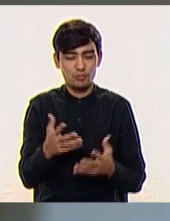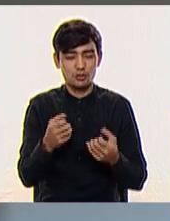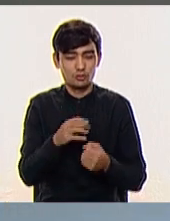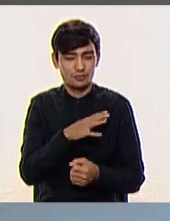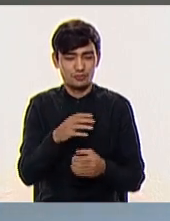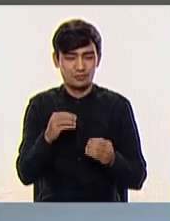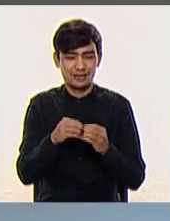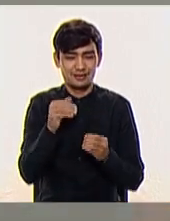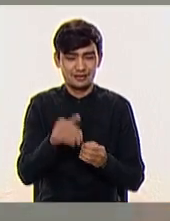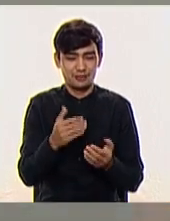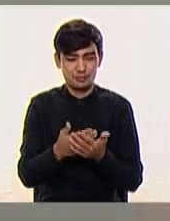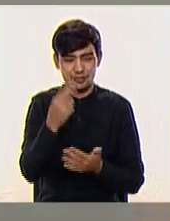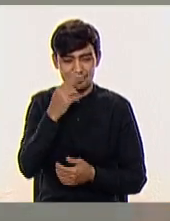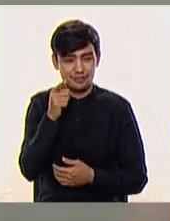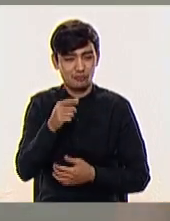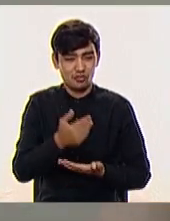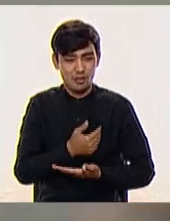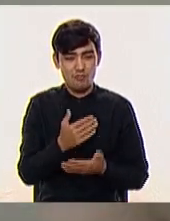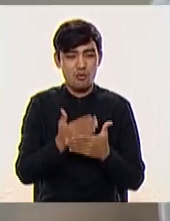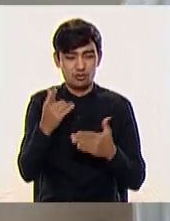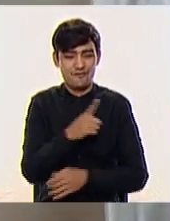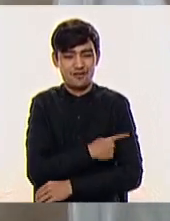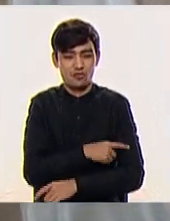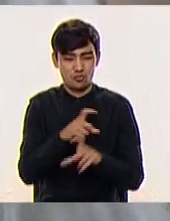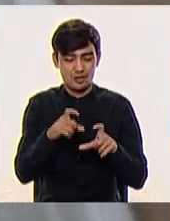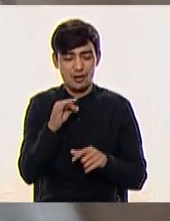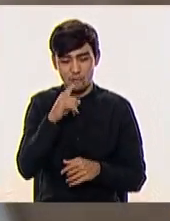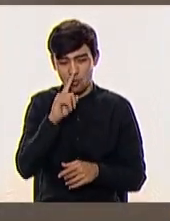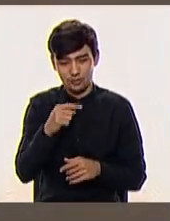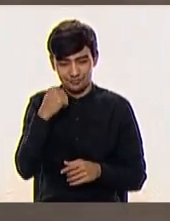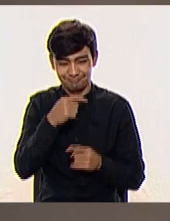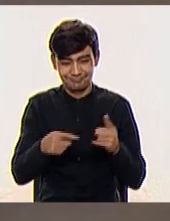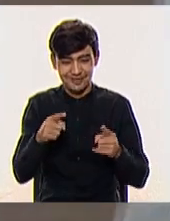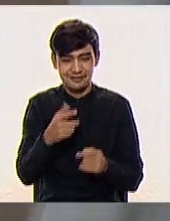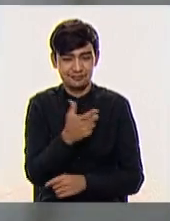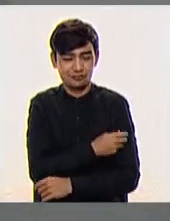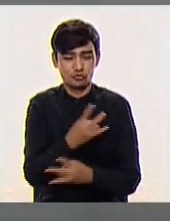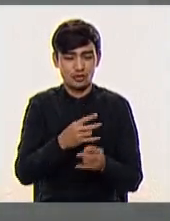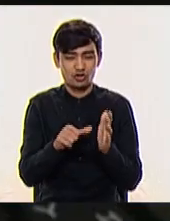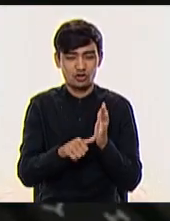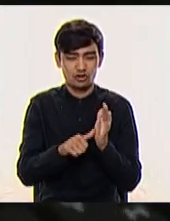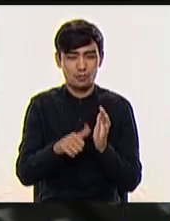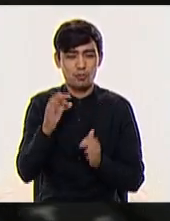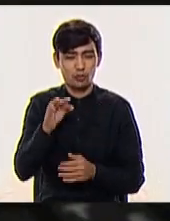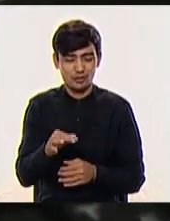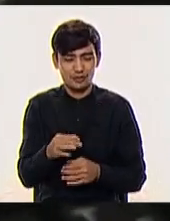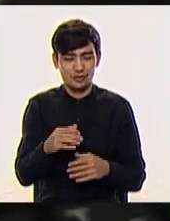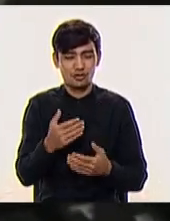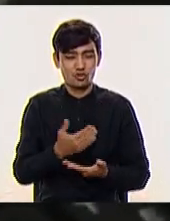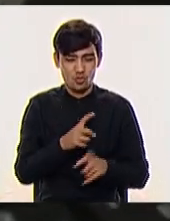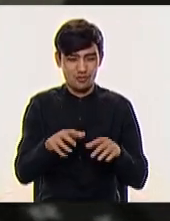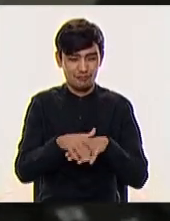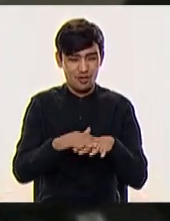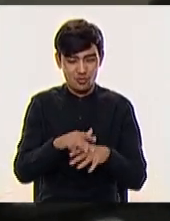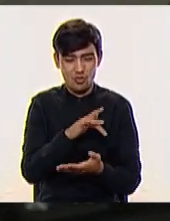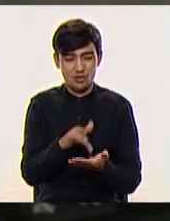почти 10 тысяч астанчан. Большинство из них – медики. В течение года должны вакцинировать около 60% населения города.